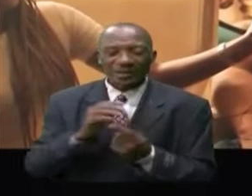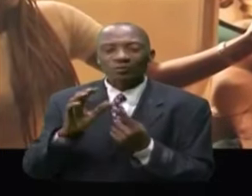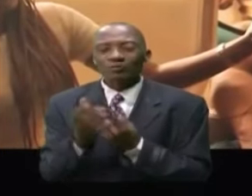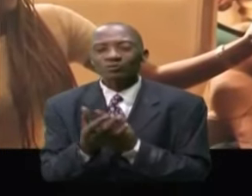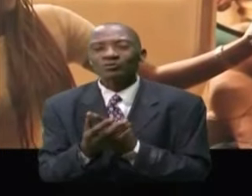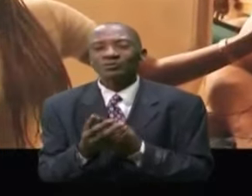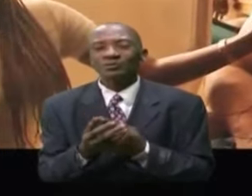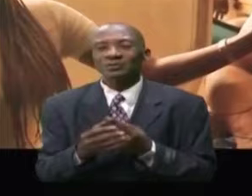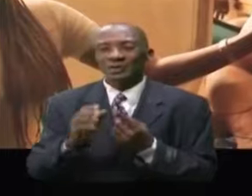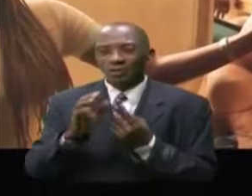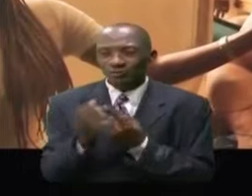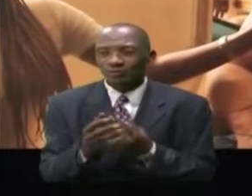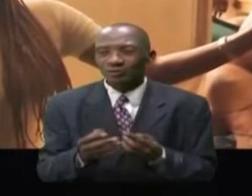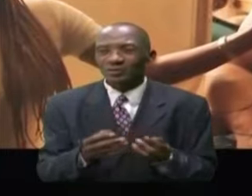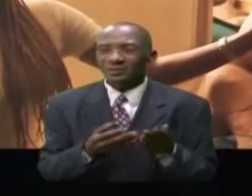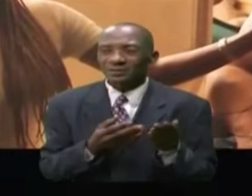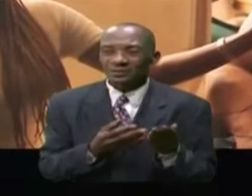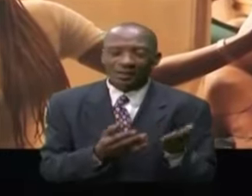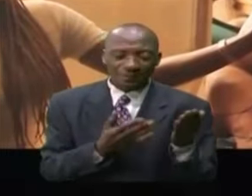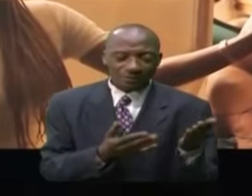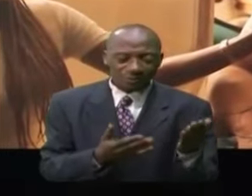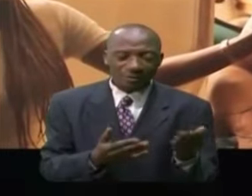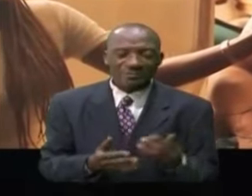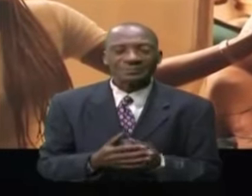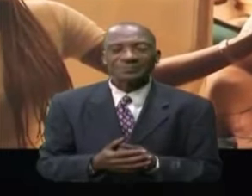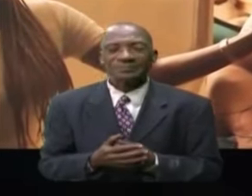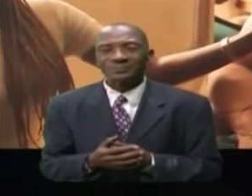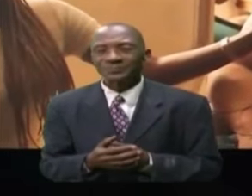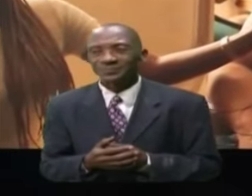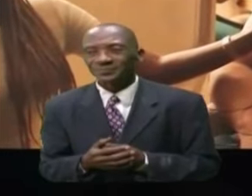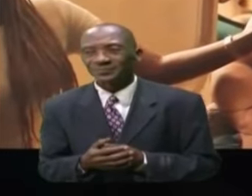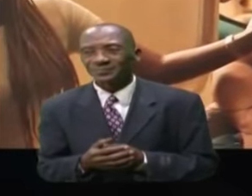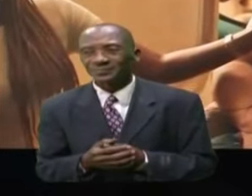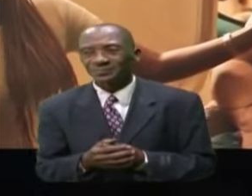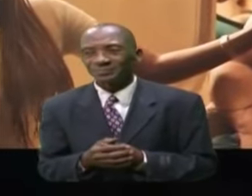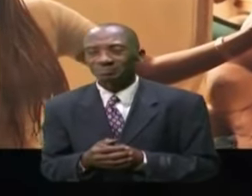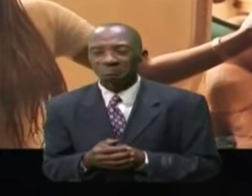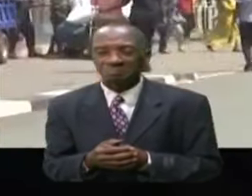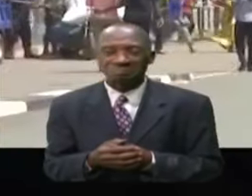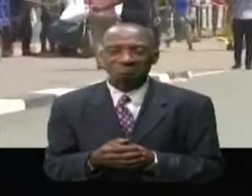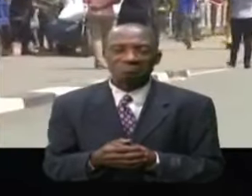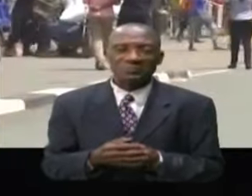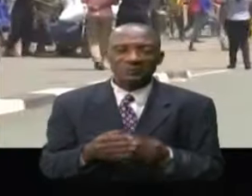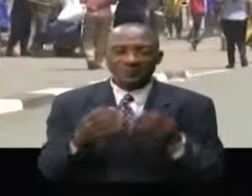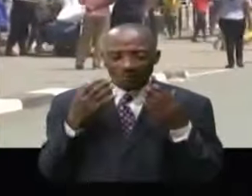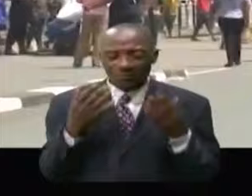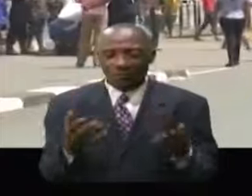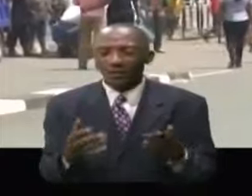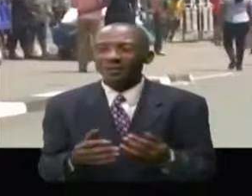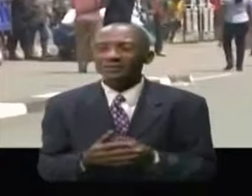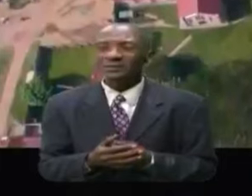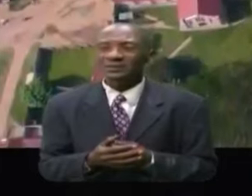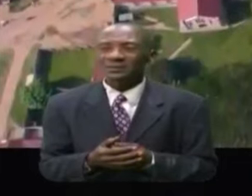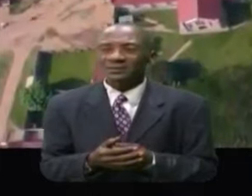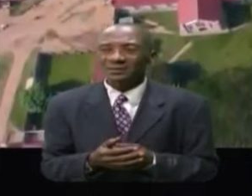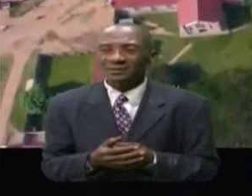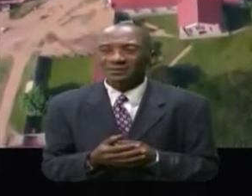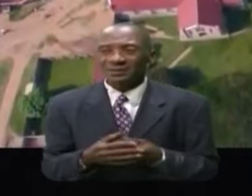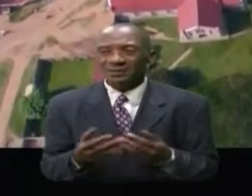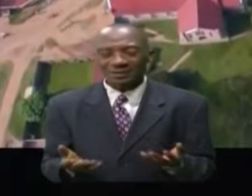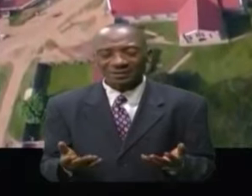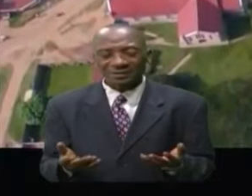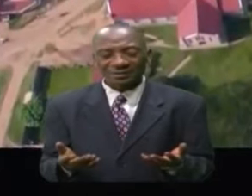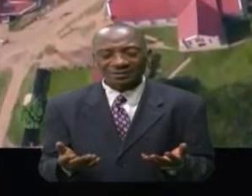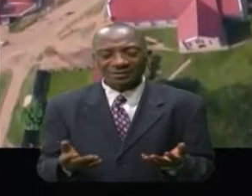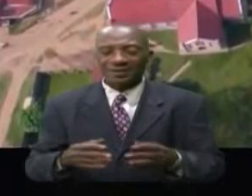des artisans de paix. Notre objectif, c'est d'amener les plus vulnérables à la classe moyenne. La République démocratique du Congo, qui a traversé